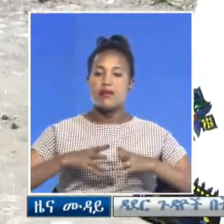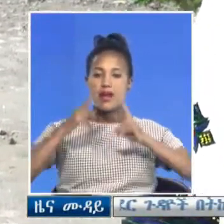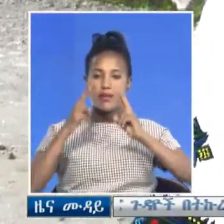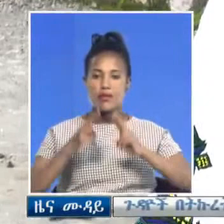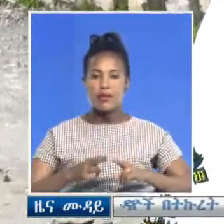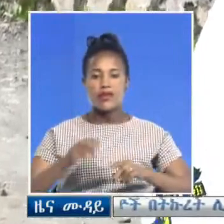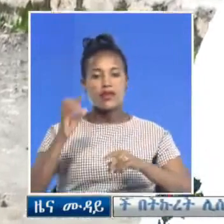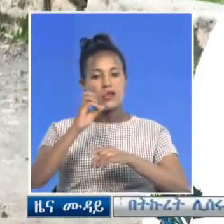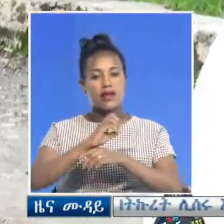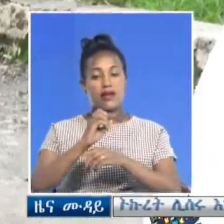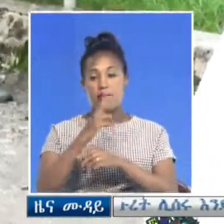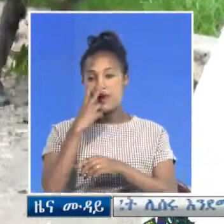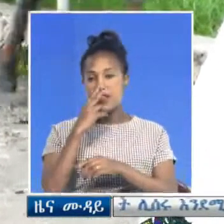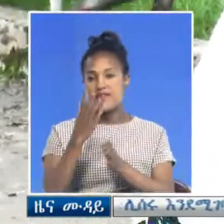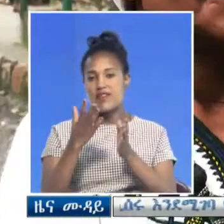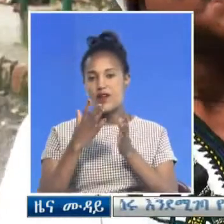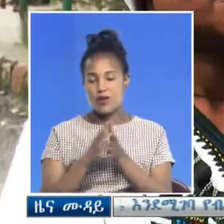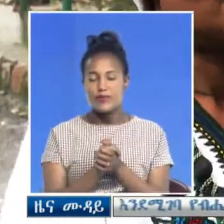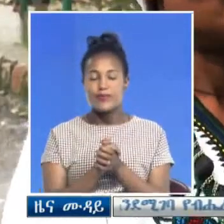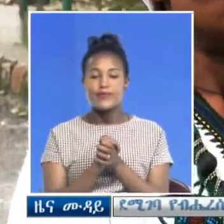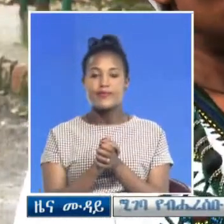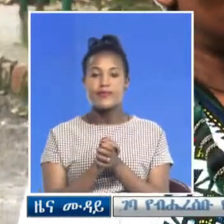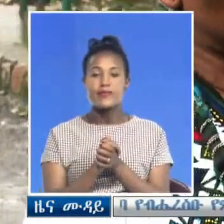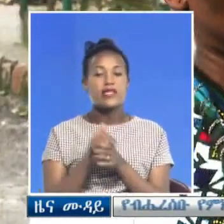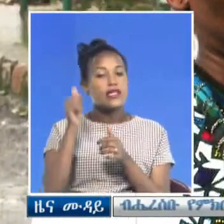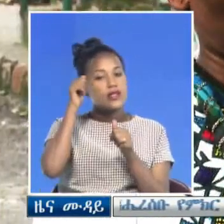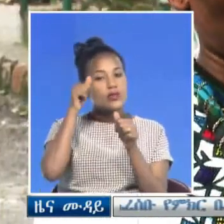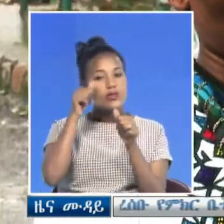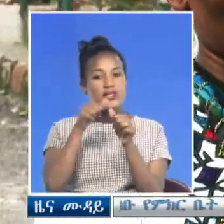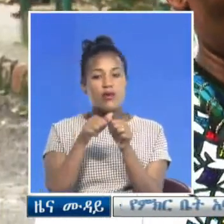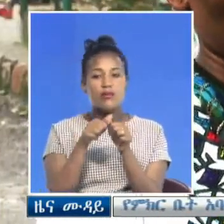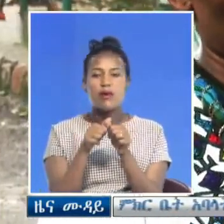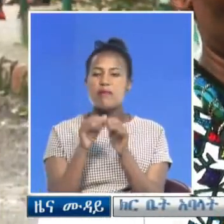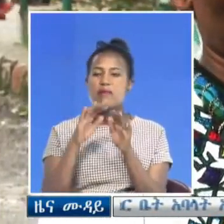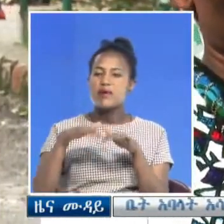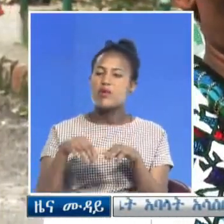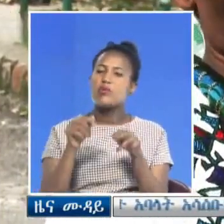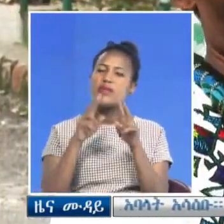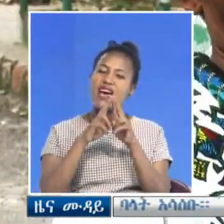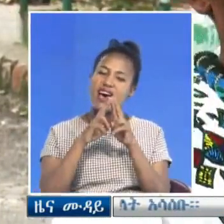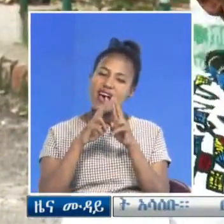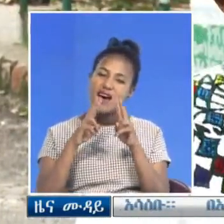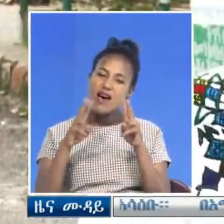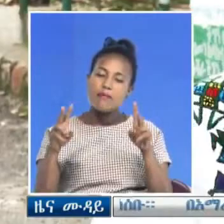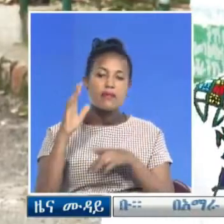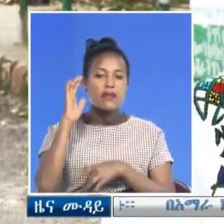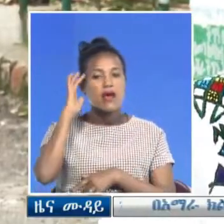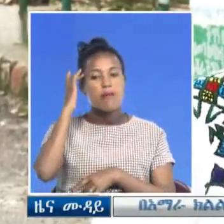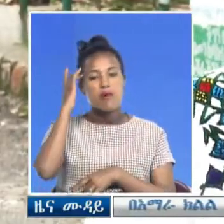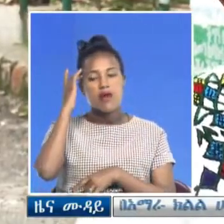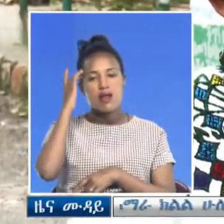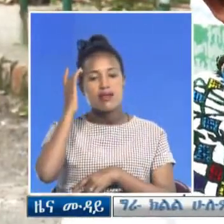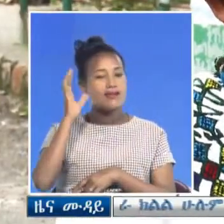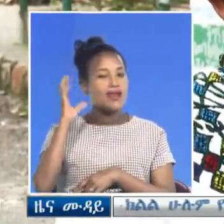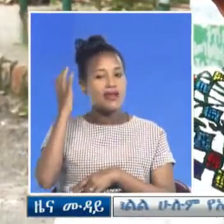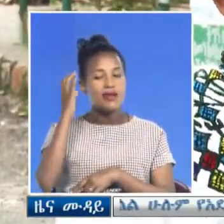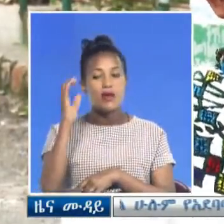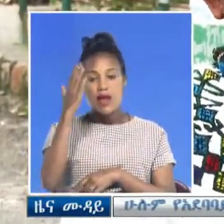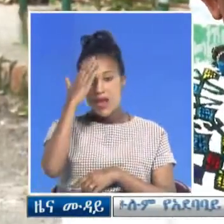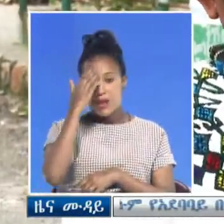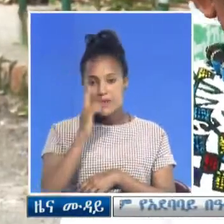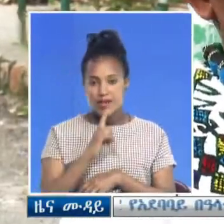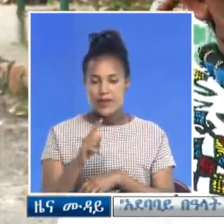የሚያከብሩበትን ጊዜ ማየትን ይሻሉ። ትውስታውማ በመቅረቱ በጣም እንዲያው በጣም አሞናል። ያመመነው ምክንያት ምንድን